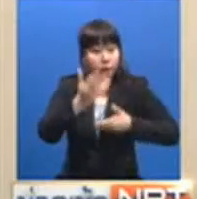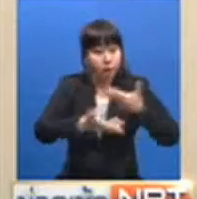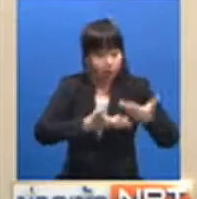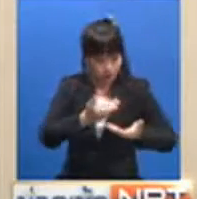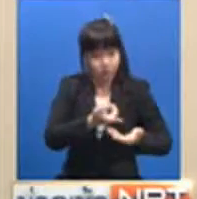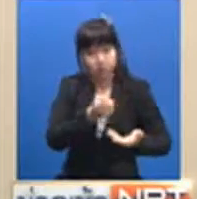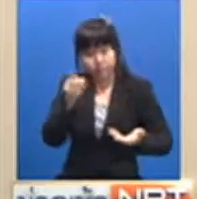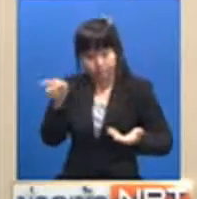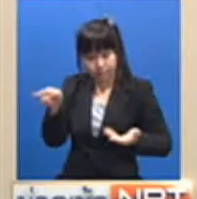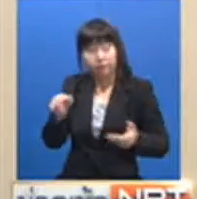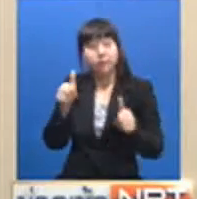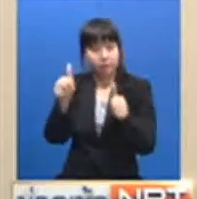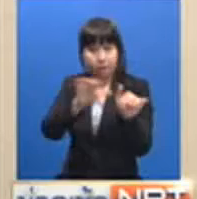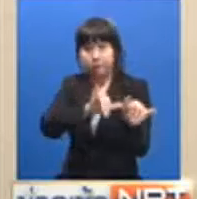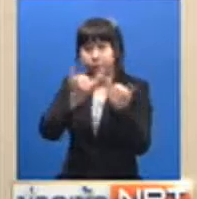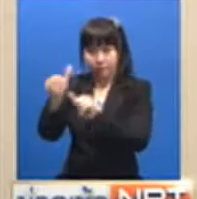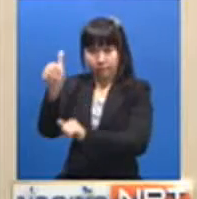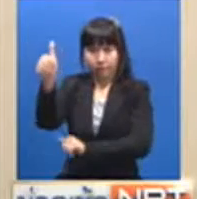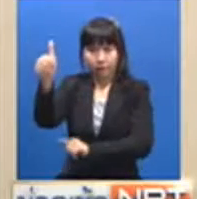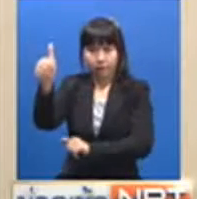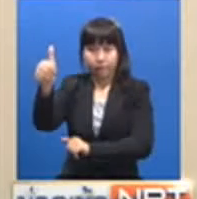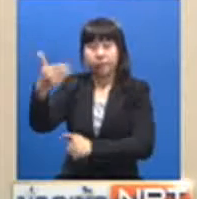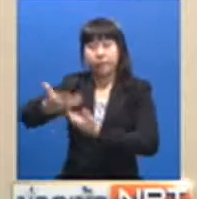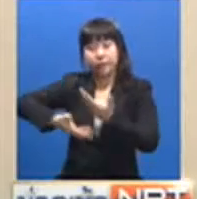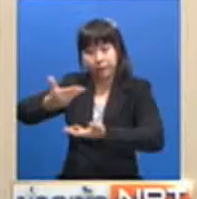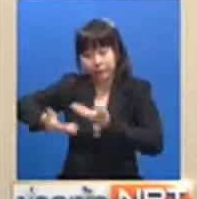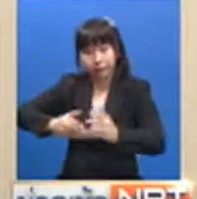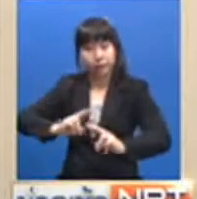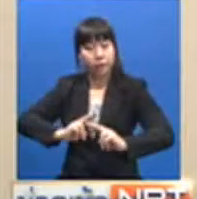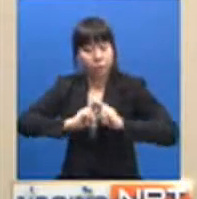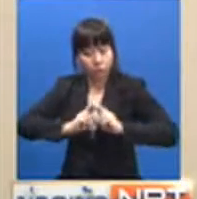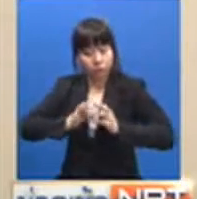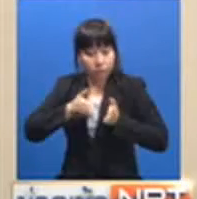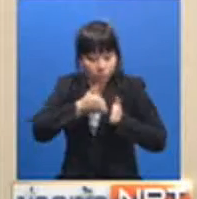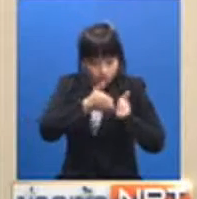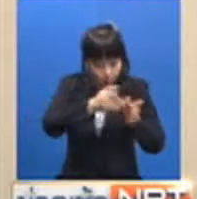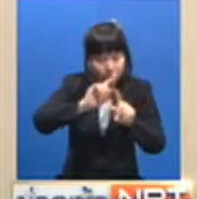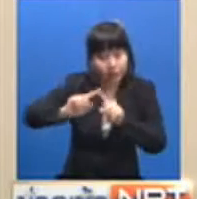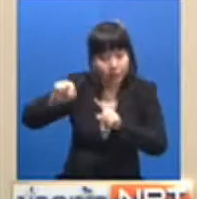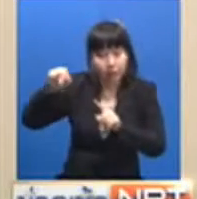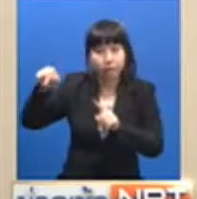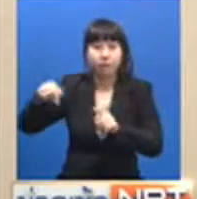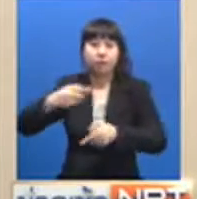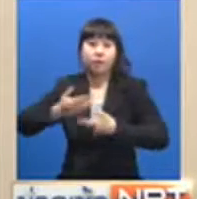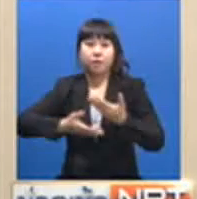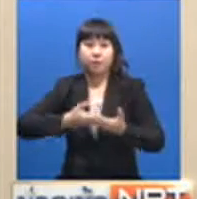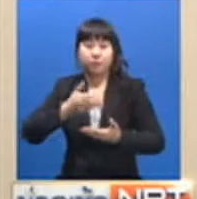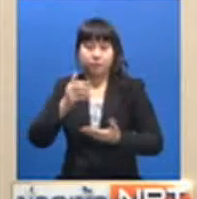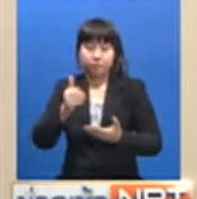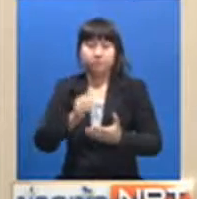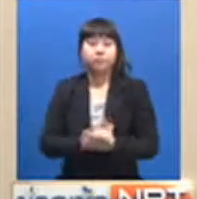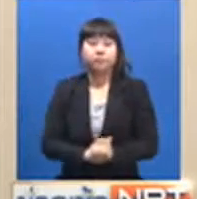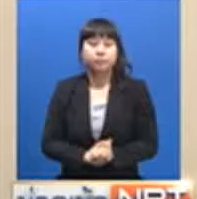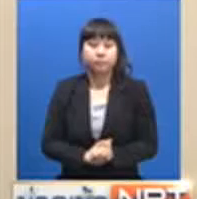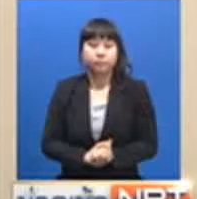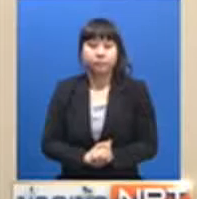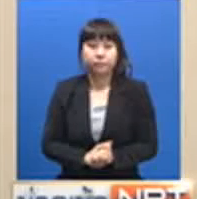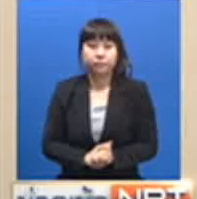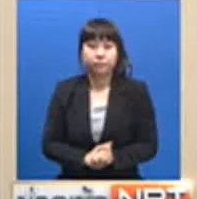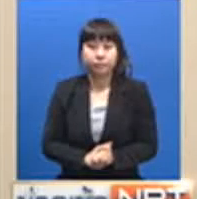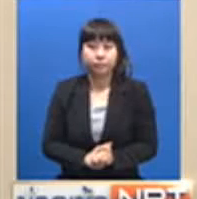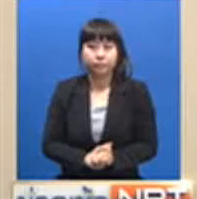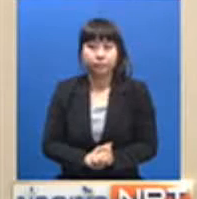ายเนี่ยครบหมดเลยทั้งแต่เป็นตลาดเอกชนและในซอยต่างๆที่สามารถจะผ่อนปลนให้ได้ก็ครบหมดครับ